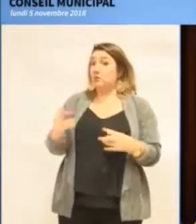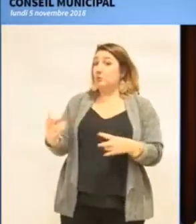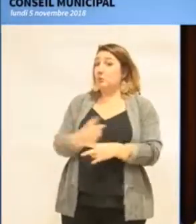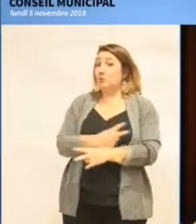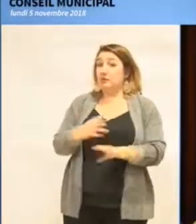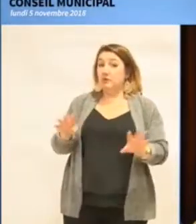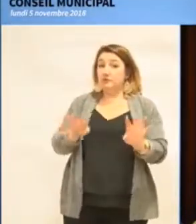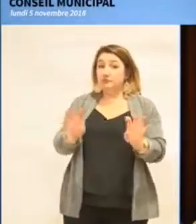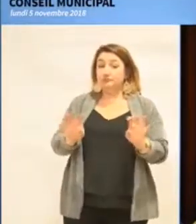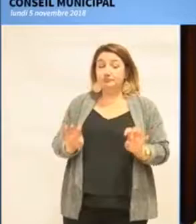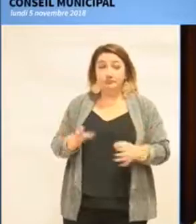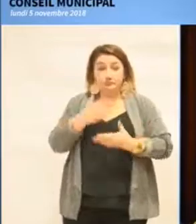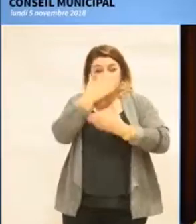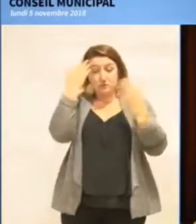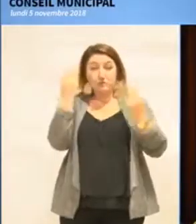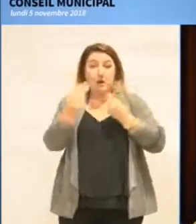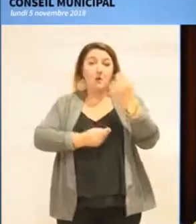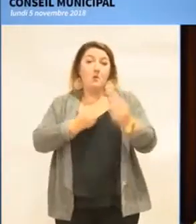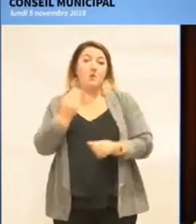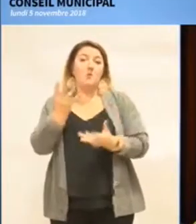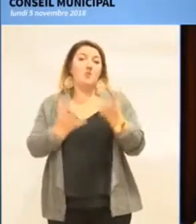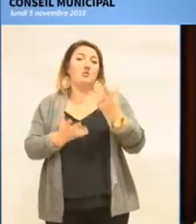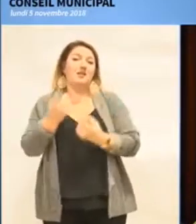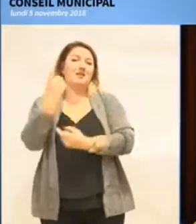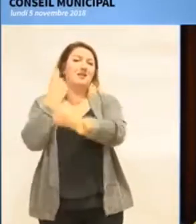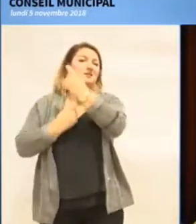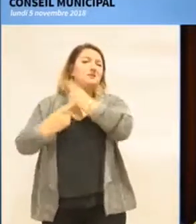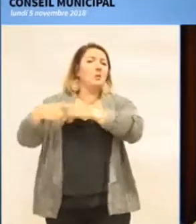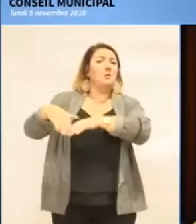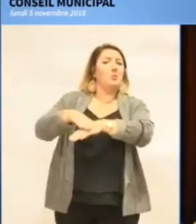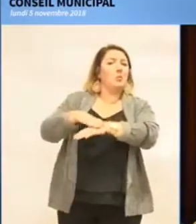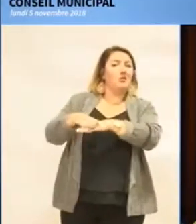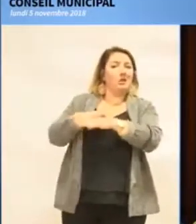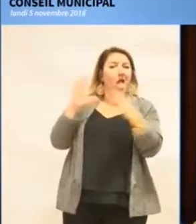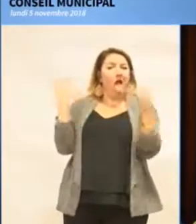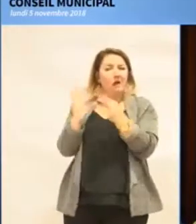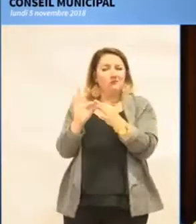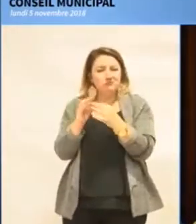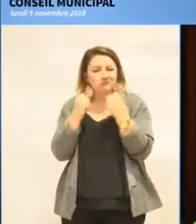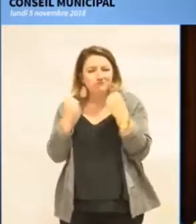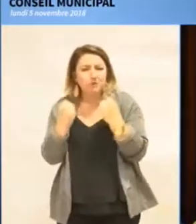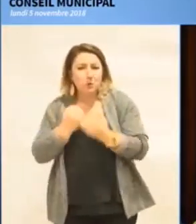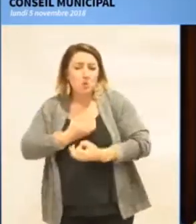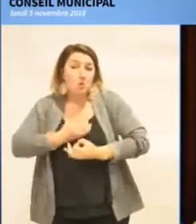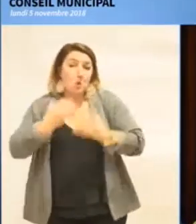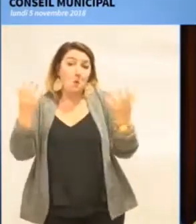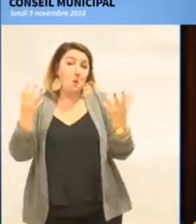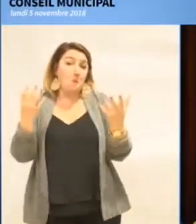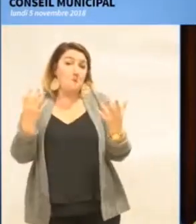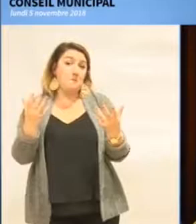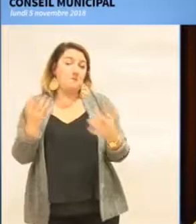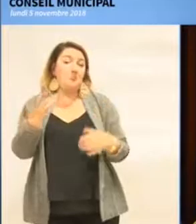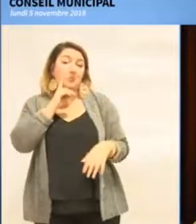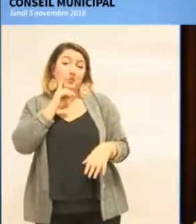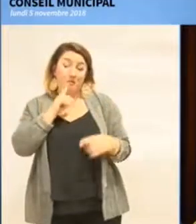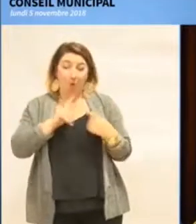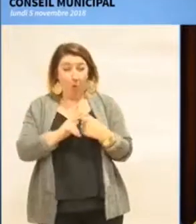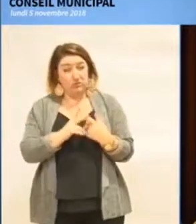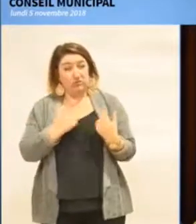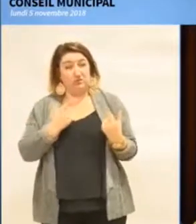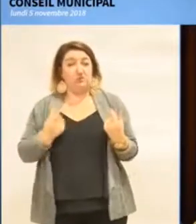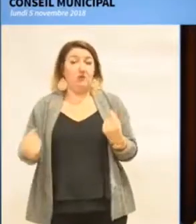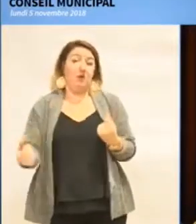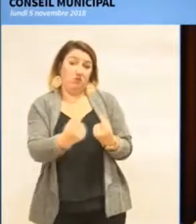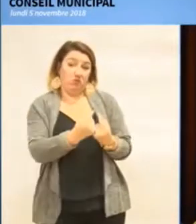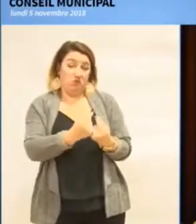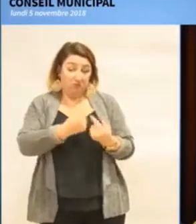ou simplement trop lié à une histoire politique précédente, parce qu'il était avant tout un outil de partenariat, avant tout